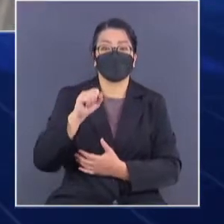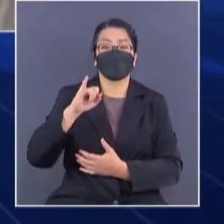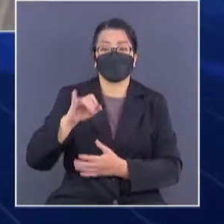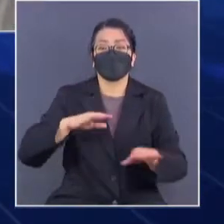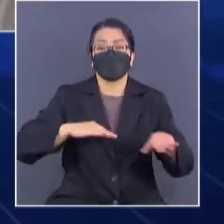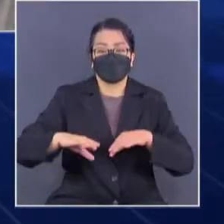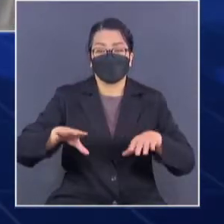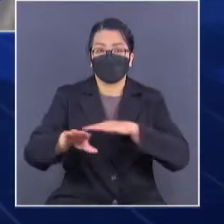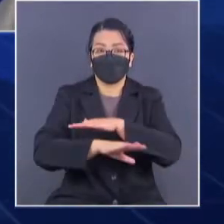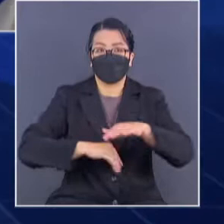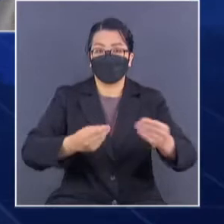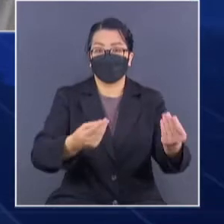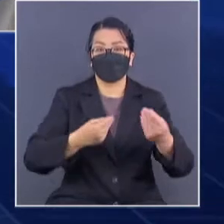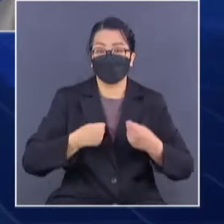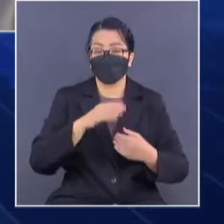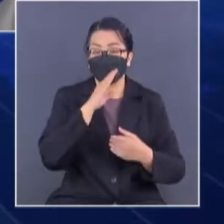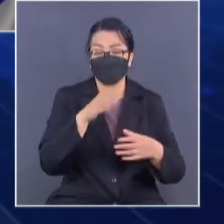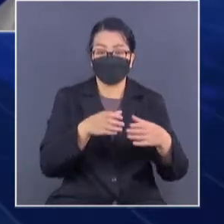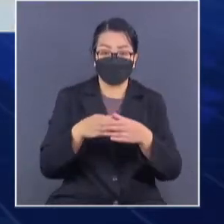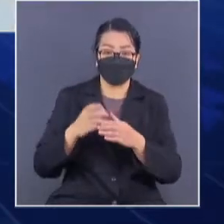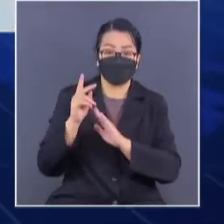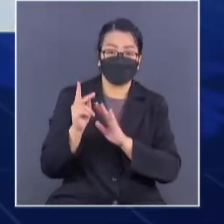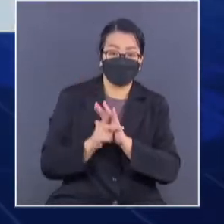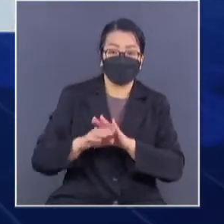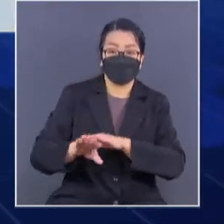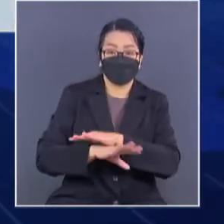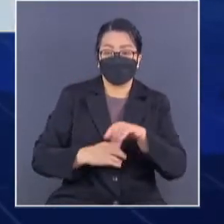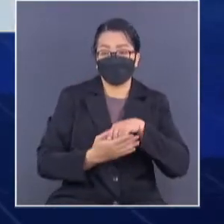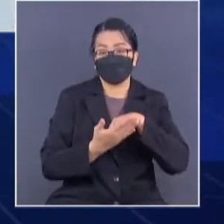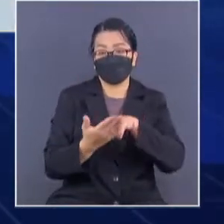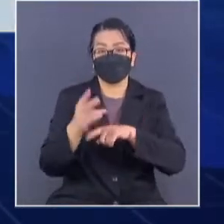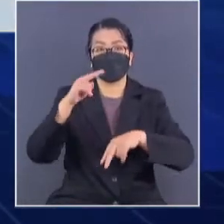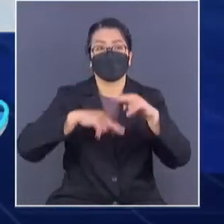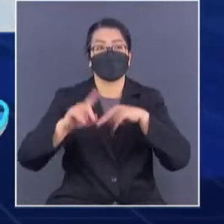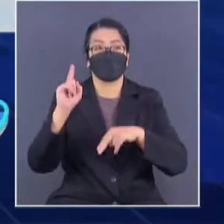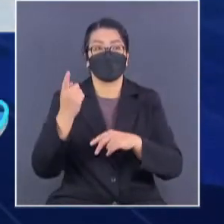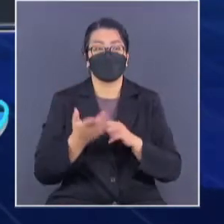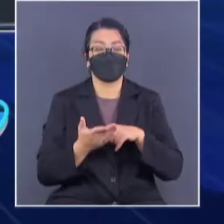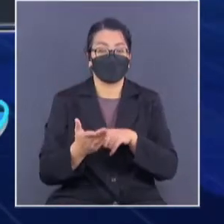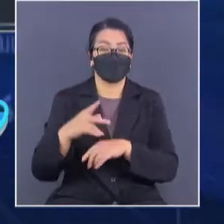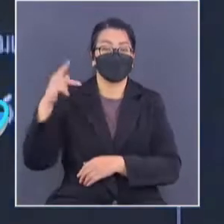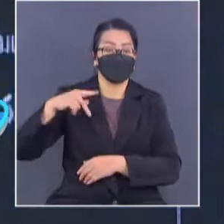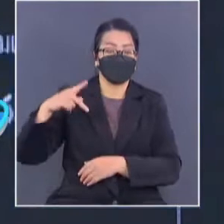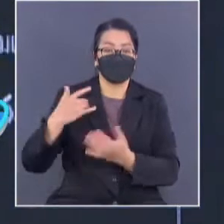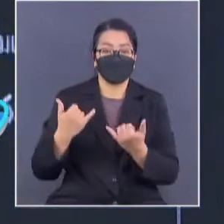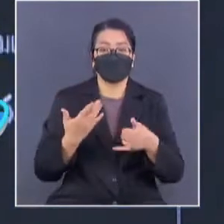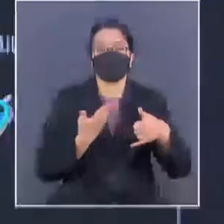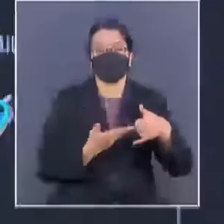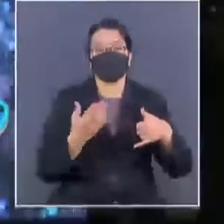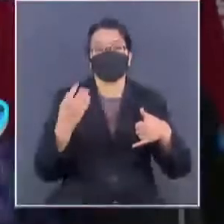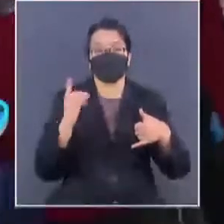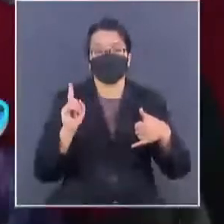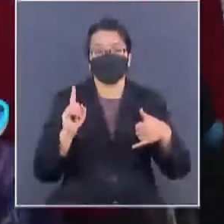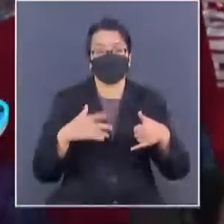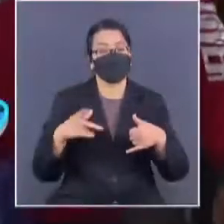านหากคุณแม่ของคุณแตงโมรวมทั้งทีมกฎหมายเสนอให้พิจารณาเพื่อเป็นคดีพิเศษขณะที่นายอัจฉริยะค่ะยืนยันบอกว่าจะไ